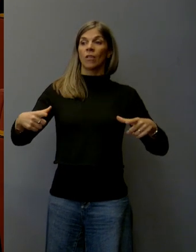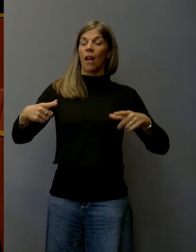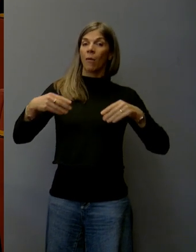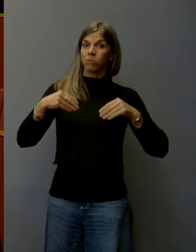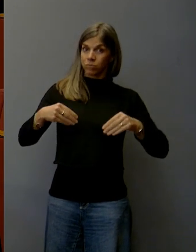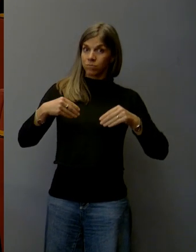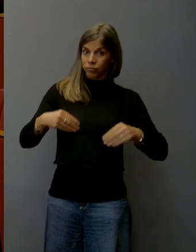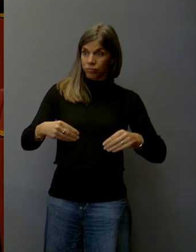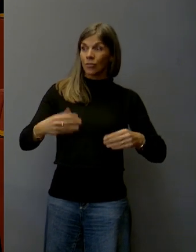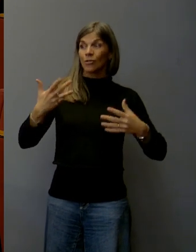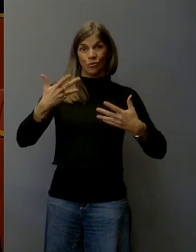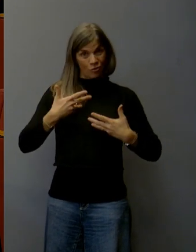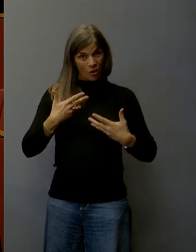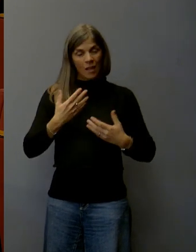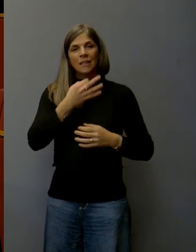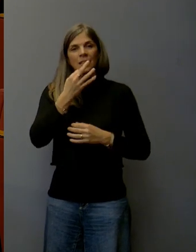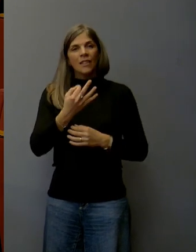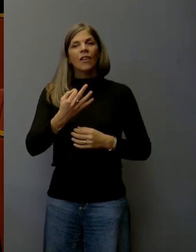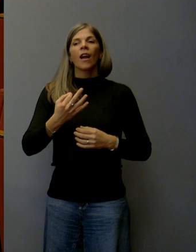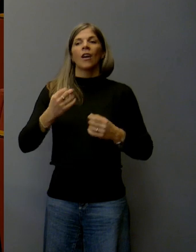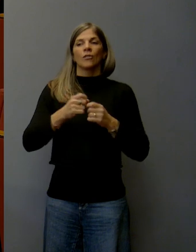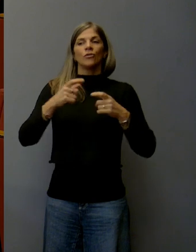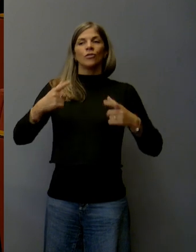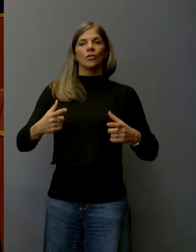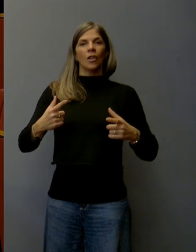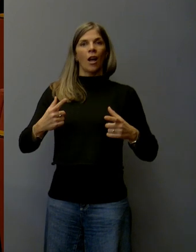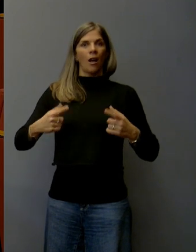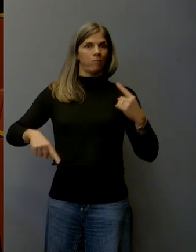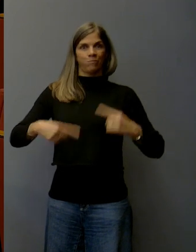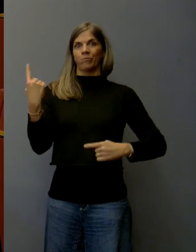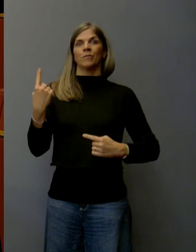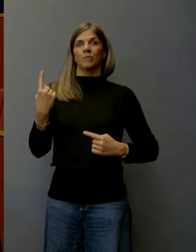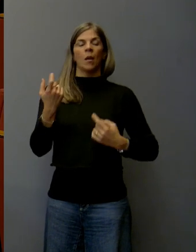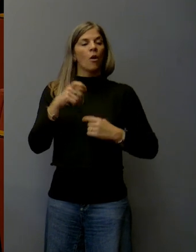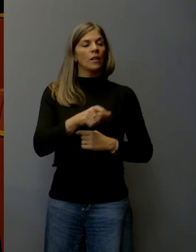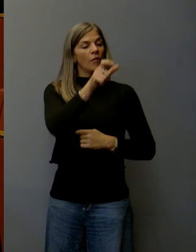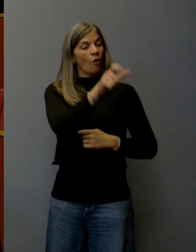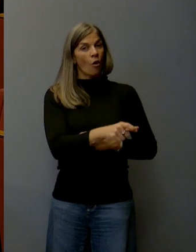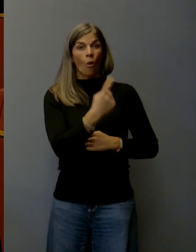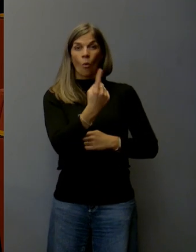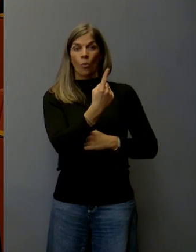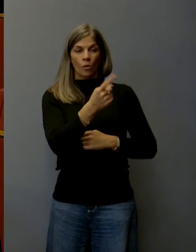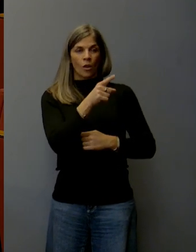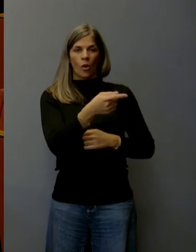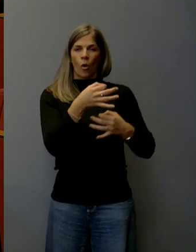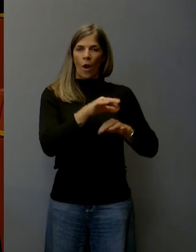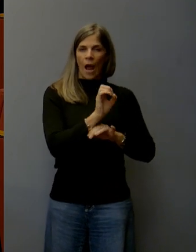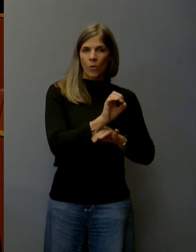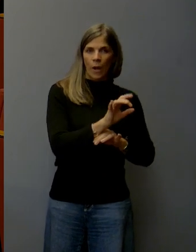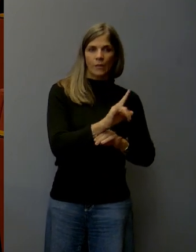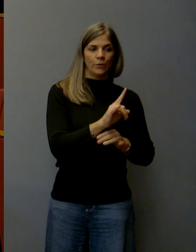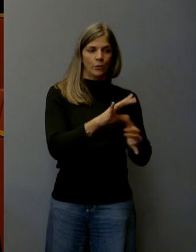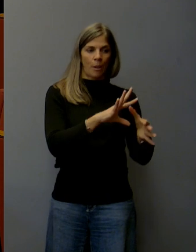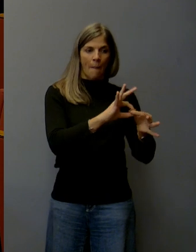può essere una città emancipata dove l'educazione del singolo è la prima risposta ad